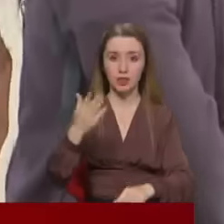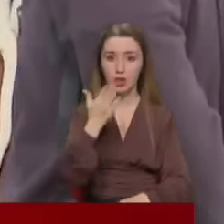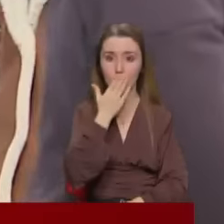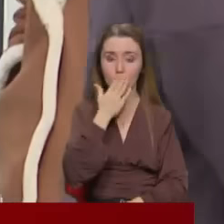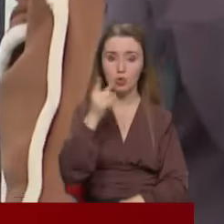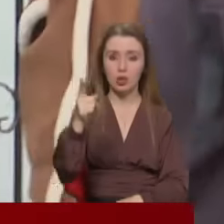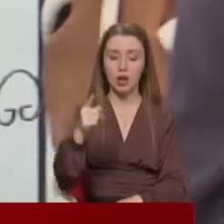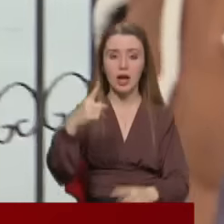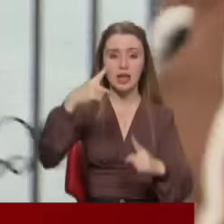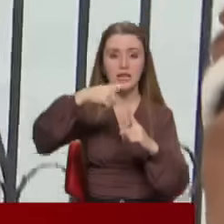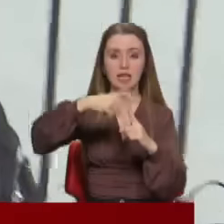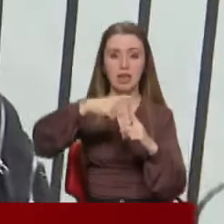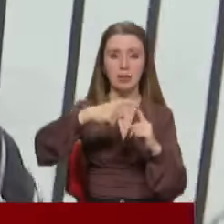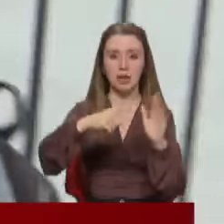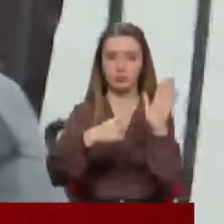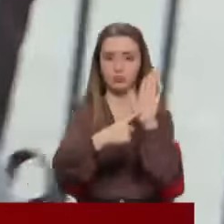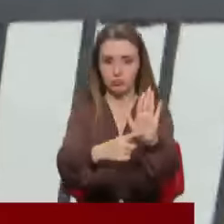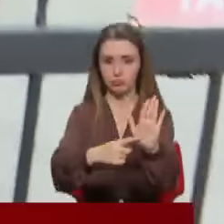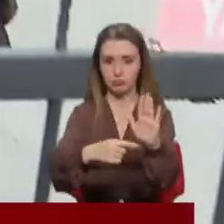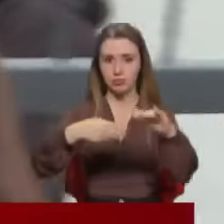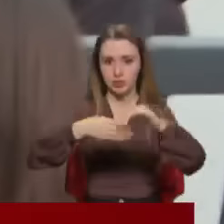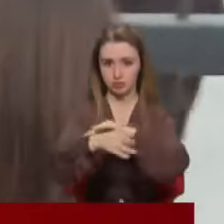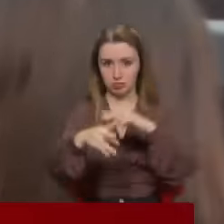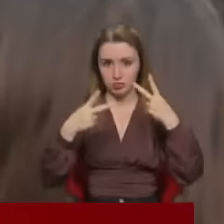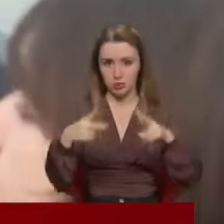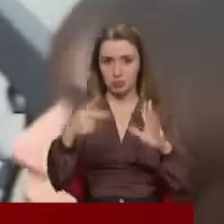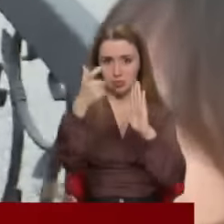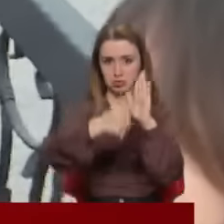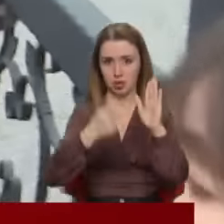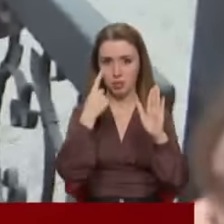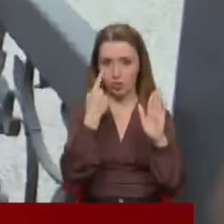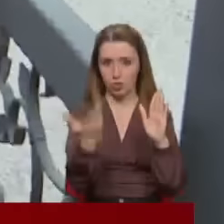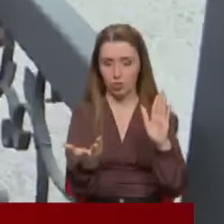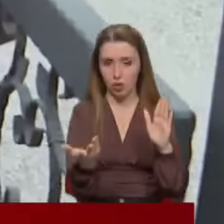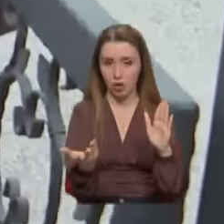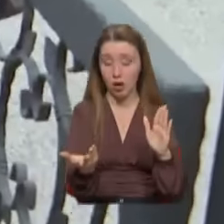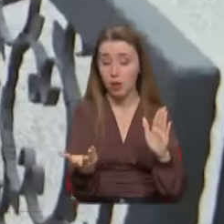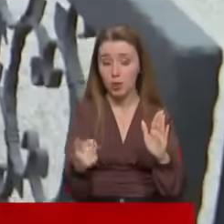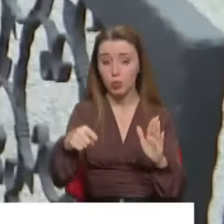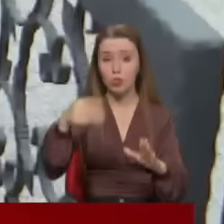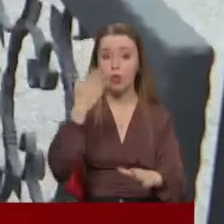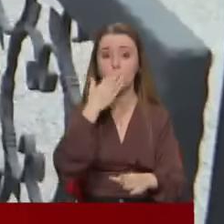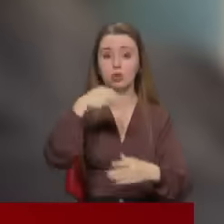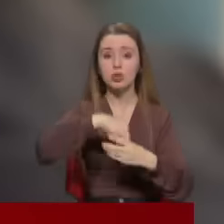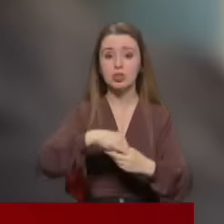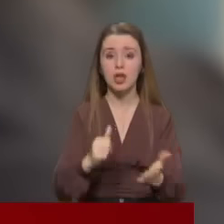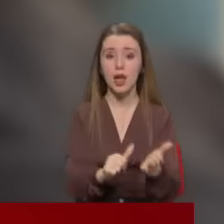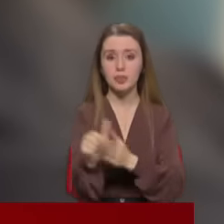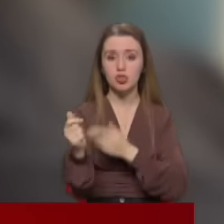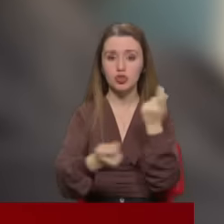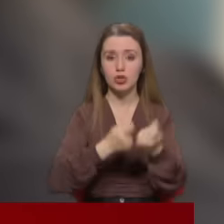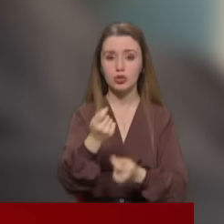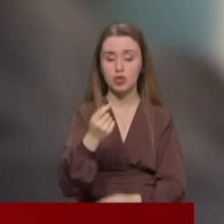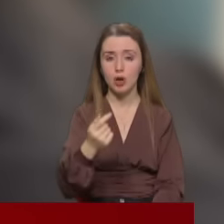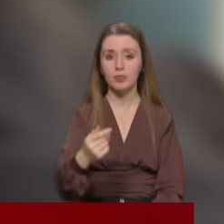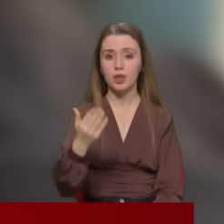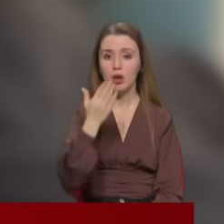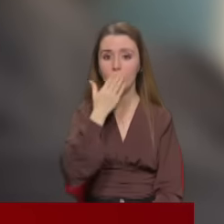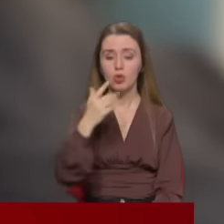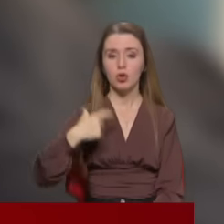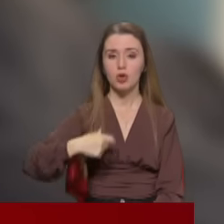da kimlik göstererek girebiliyor, listeye bakılıyor. Halbuki bu okulda hepsi görevli. Özel okul öğretmenleri